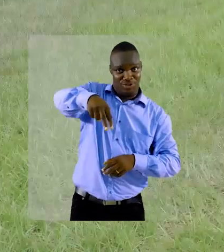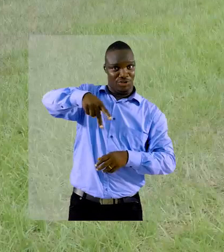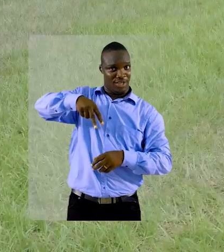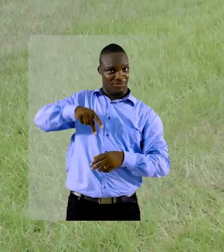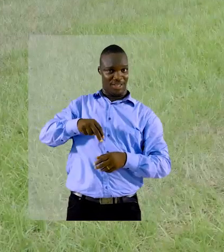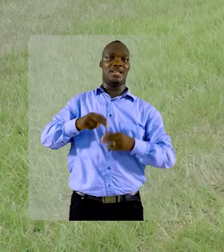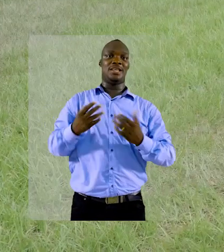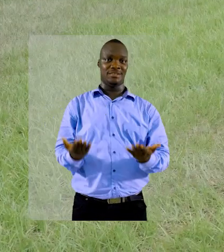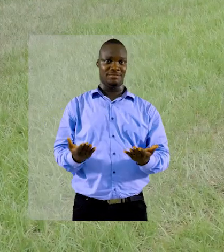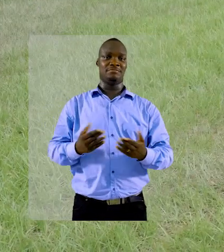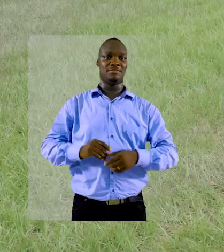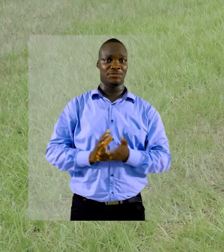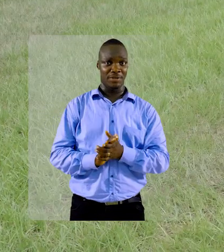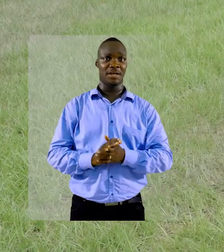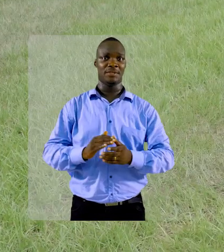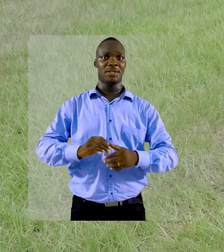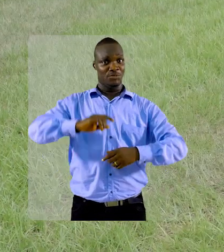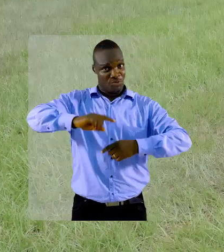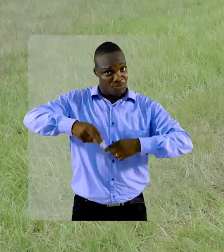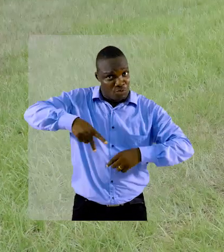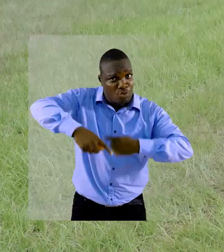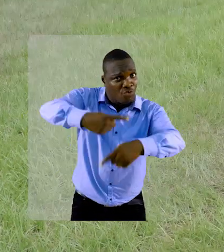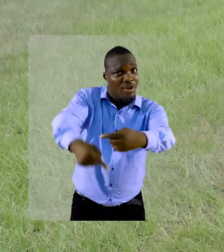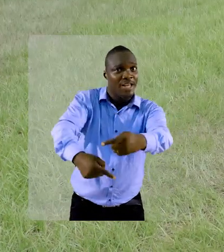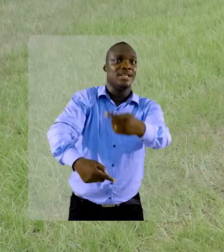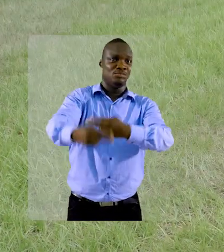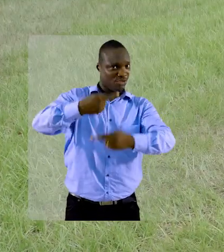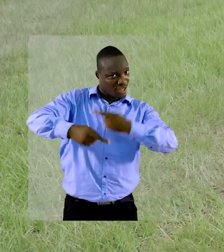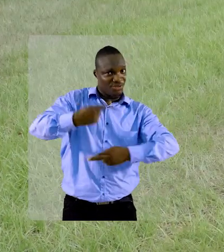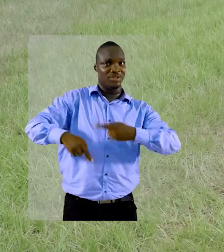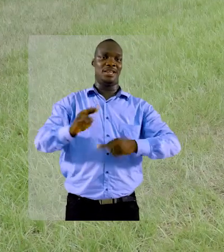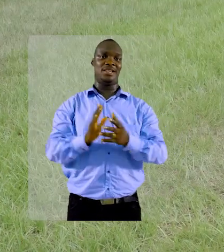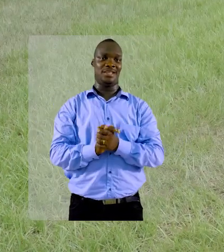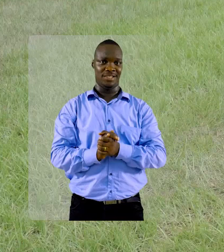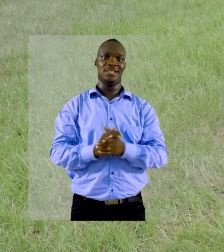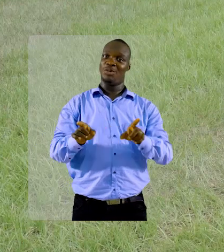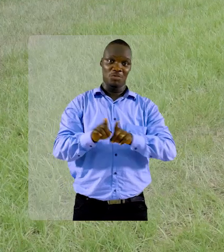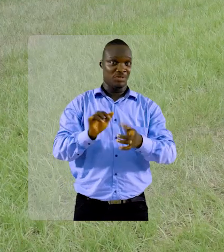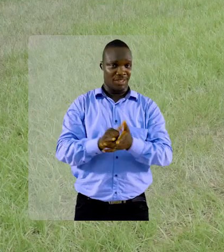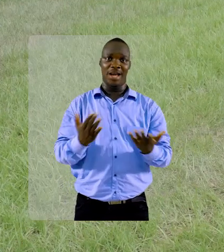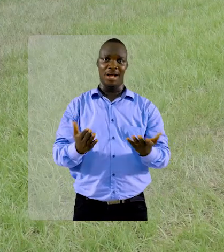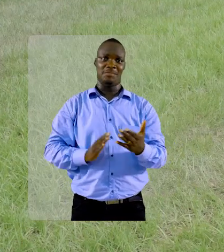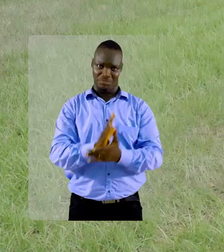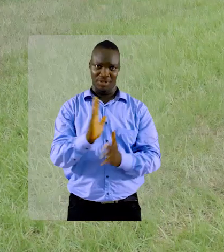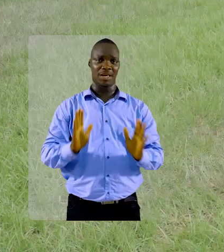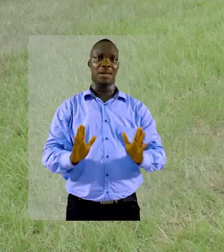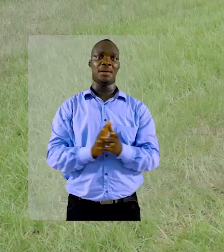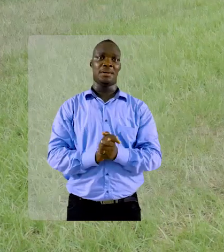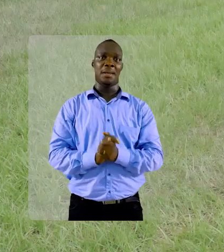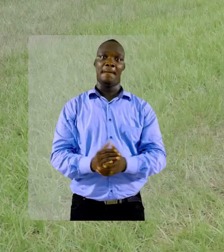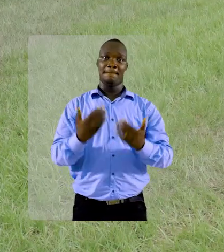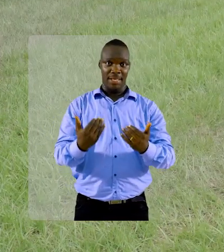Voilà, et vous revenez encore une fois. Allez, top, on accélère. Voilà, et vous soufflez. Et maintenant, on va faire un